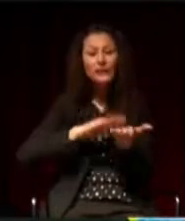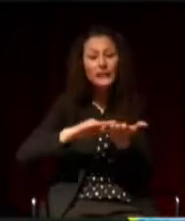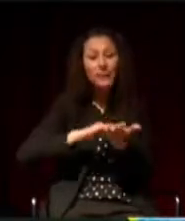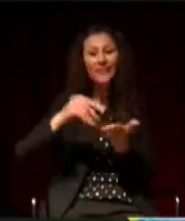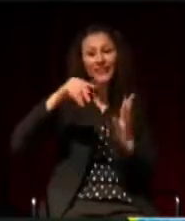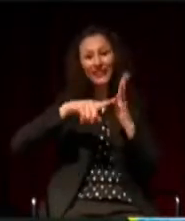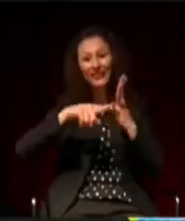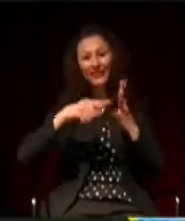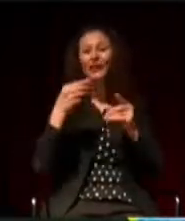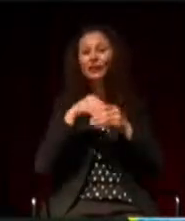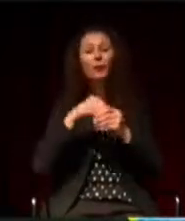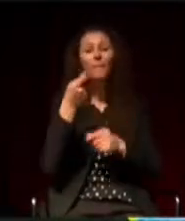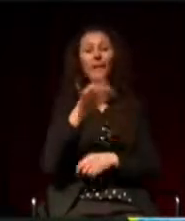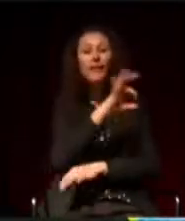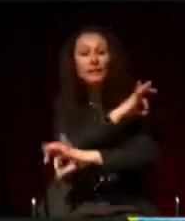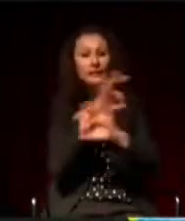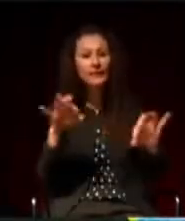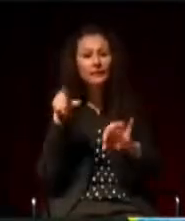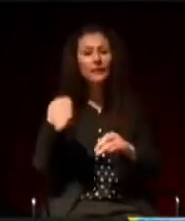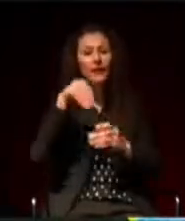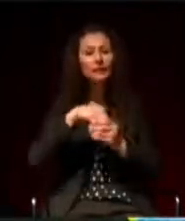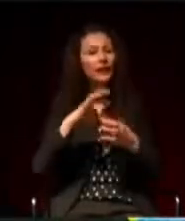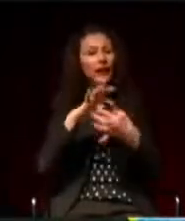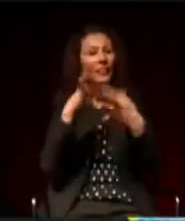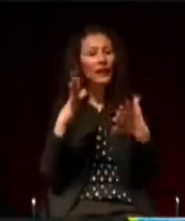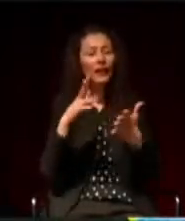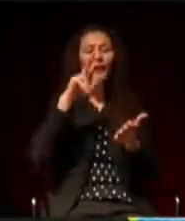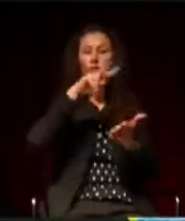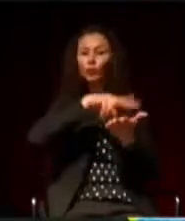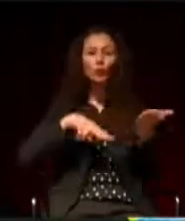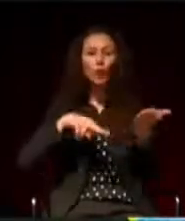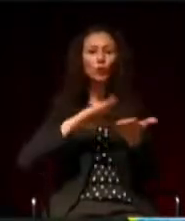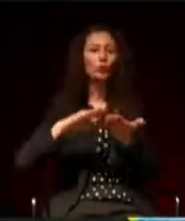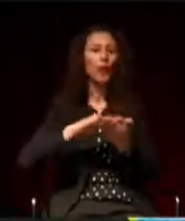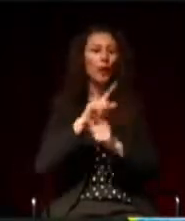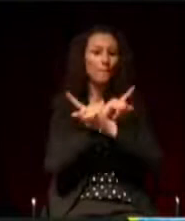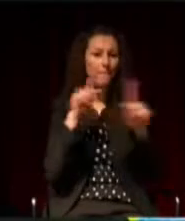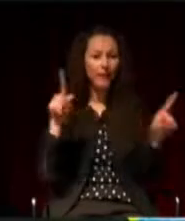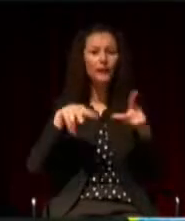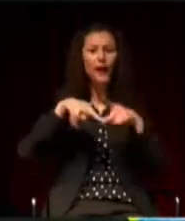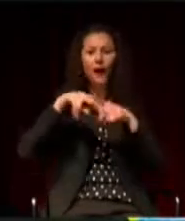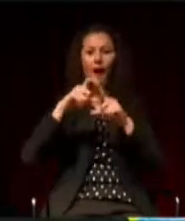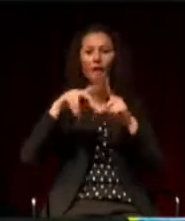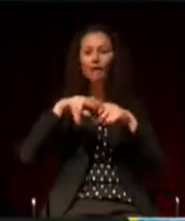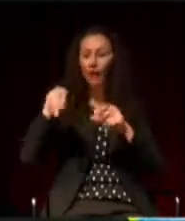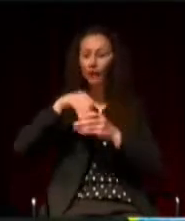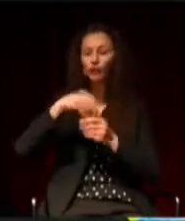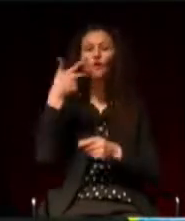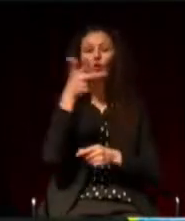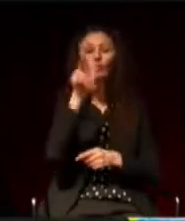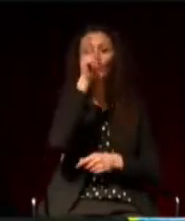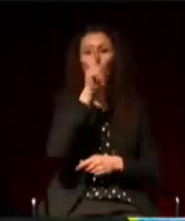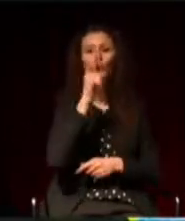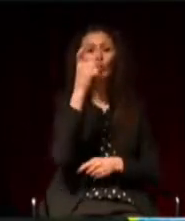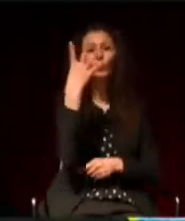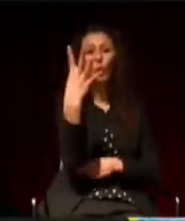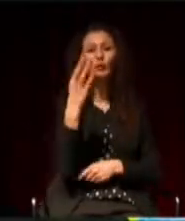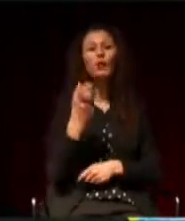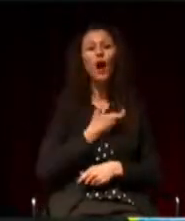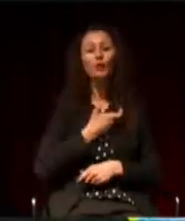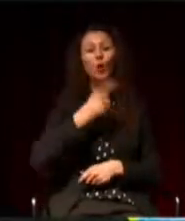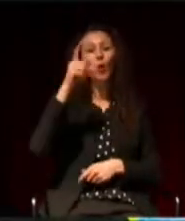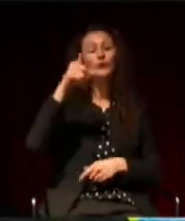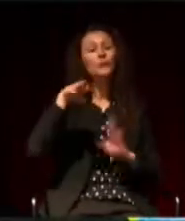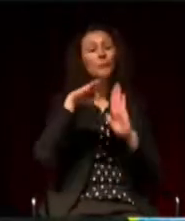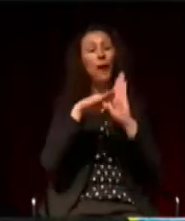zemin üstü terkleri bedelsiz kamu eline geçmeden yapı ruhsatı düzenlenemez. Ada bütününde yapılacak 3194 sayılı kanun